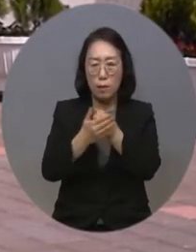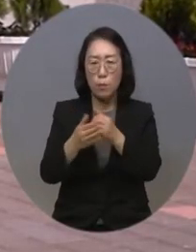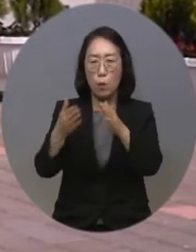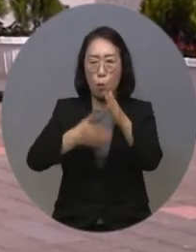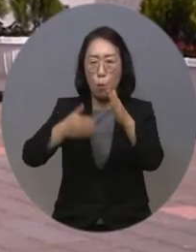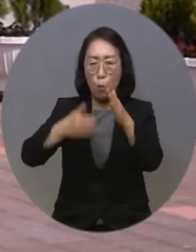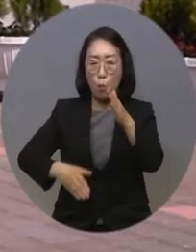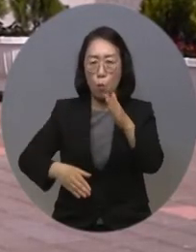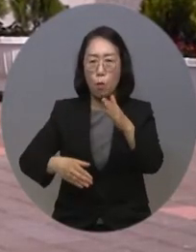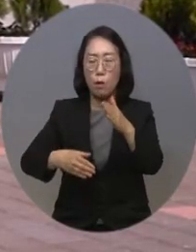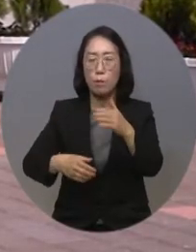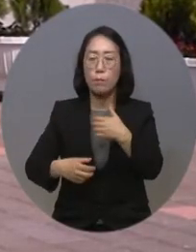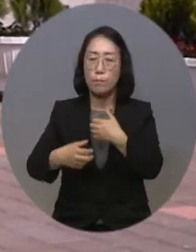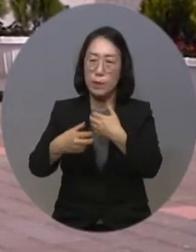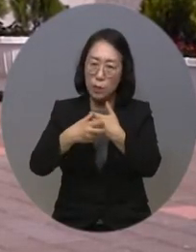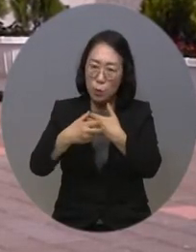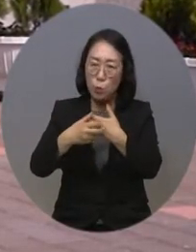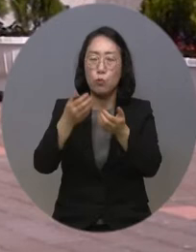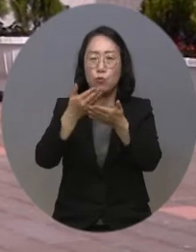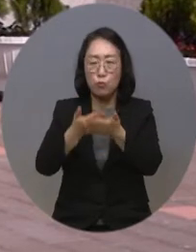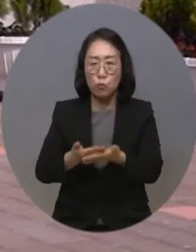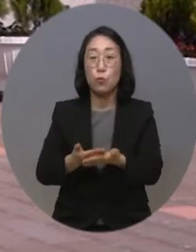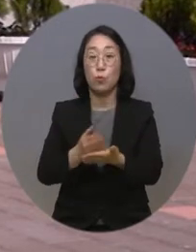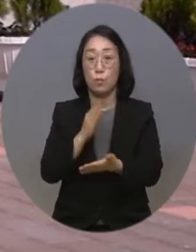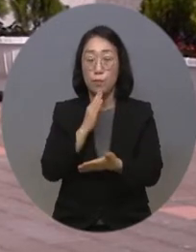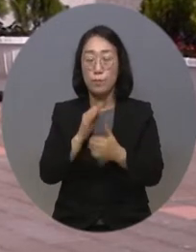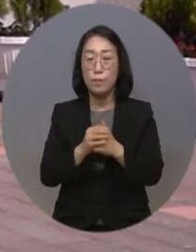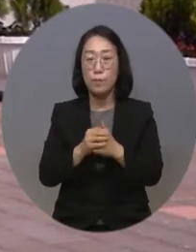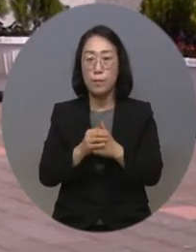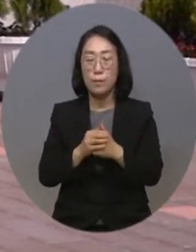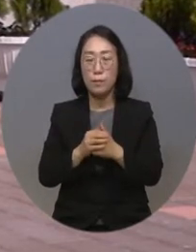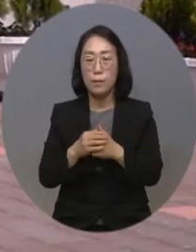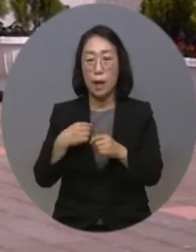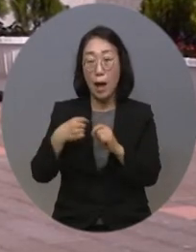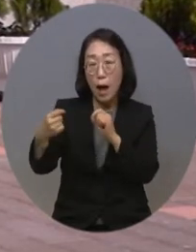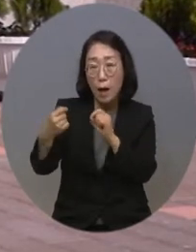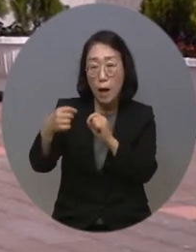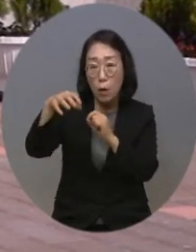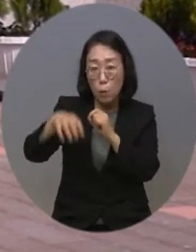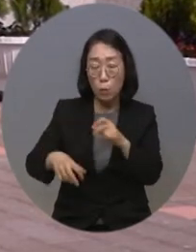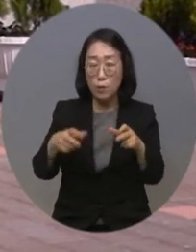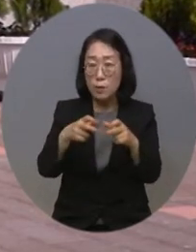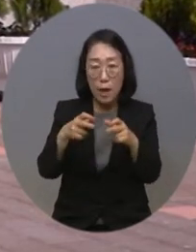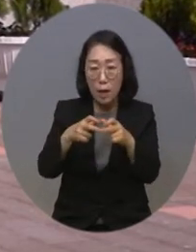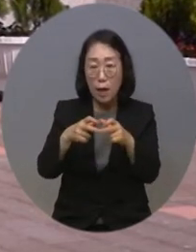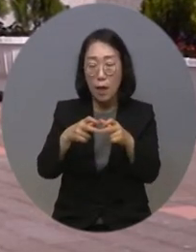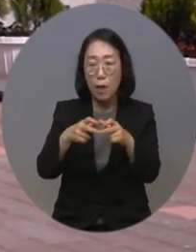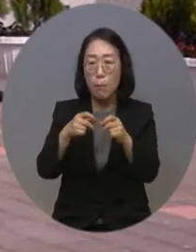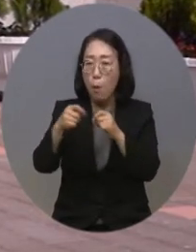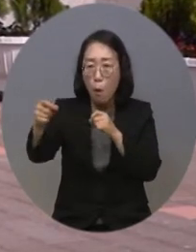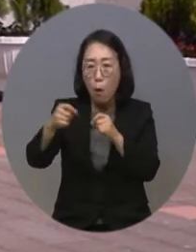공공의료의 중요성이 더욱더 강조되고 있습니다. 거주 지역이나 장애 유무, 빈부